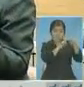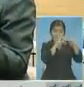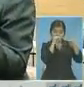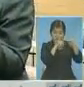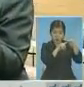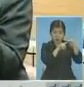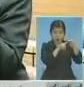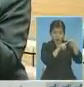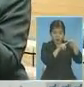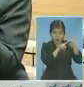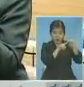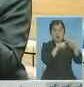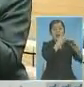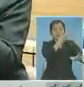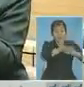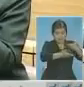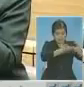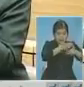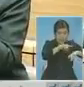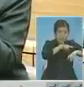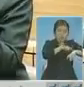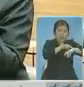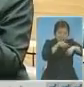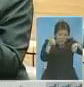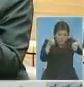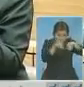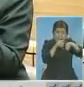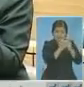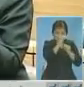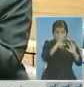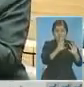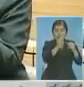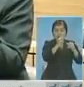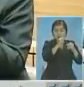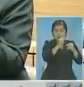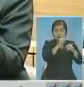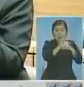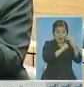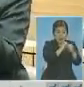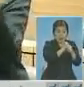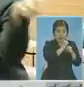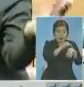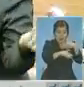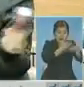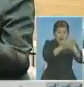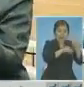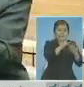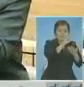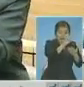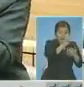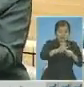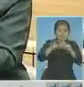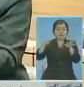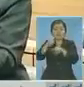คือเอาไปขายเนี่ยมันใกล้จะหมดอายุเหลืออีกอาทิตย์เดียวนะคะขาย8บาทแต่ว่าท้องตลาดขา